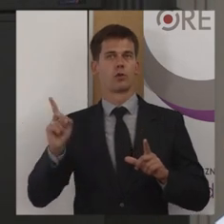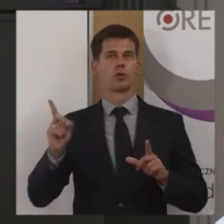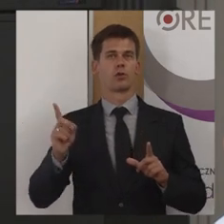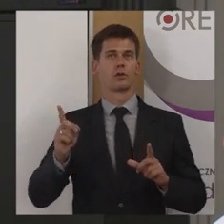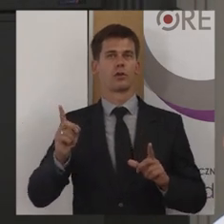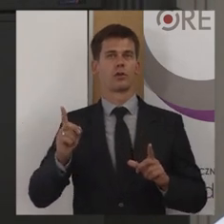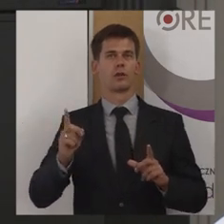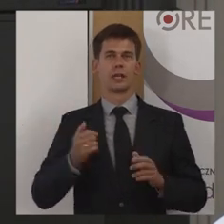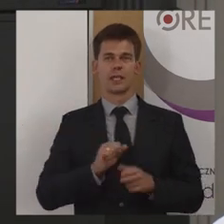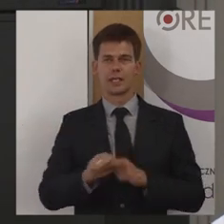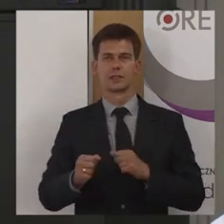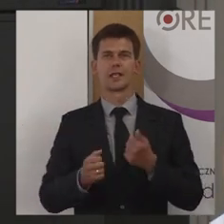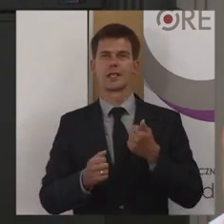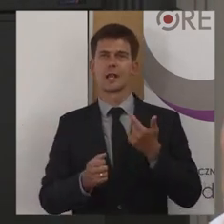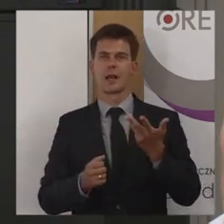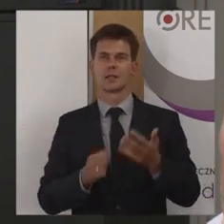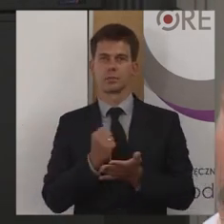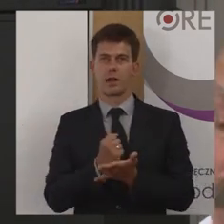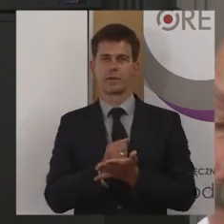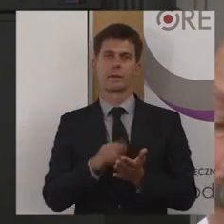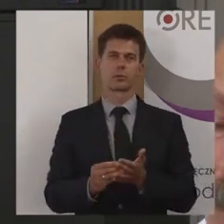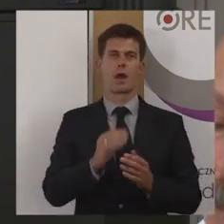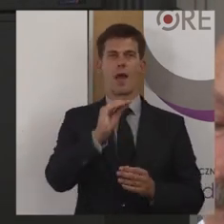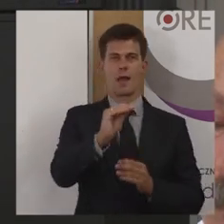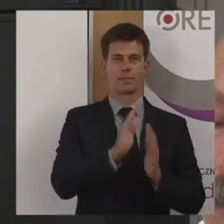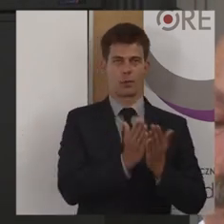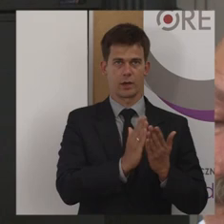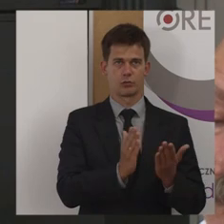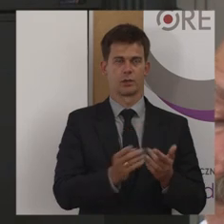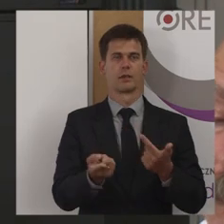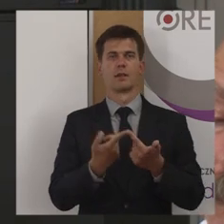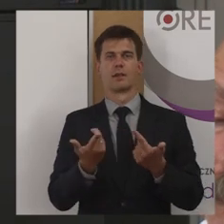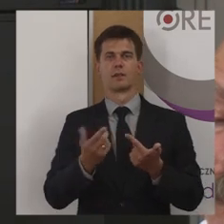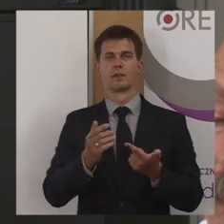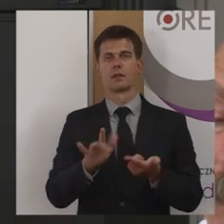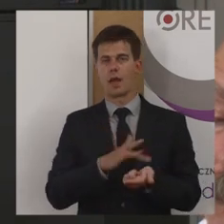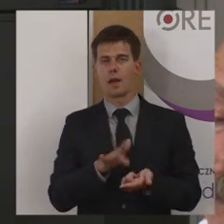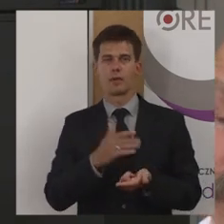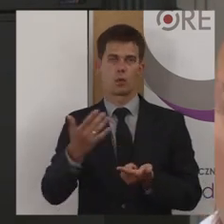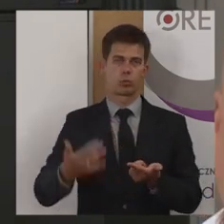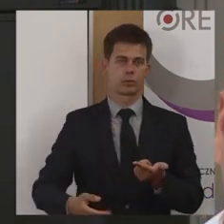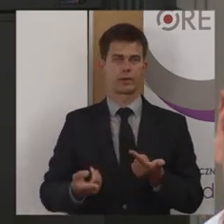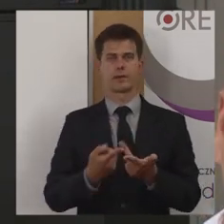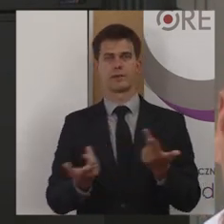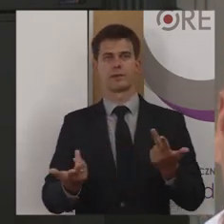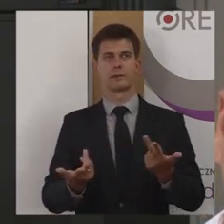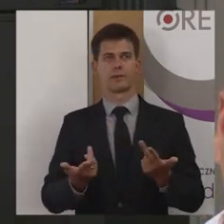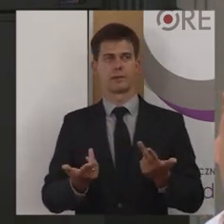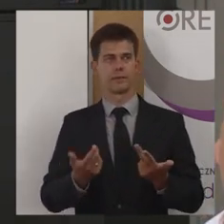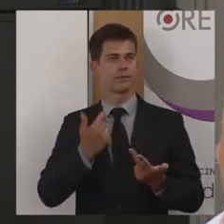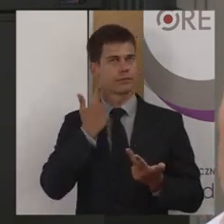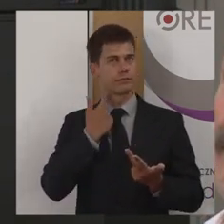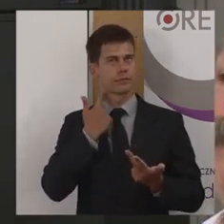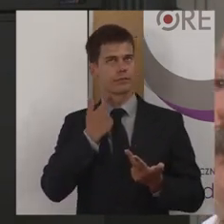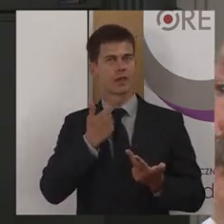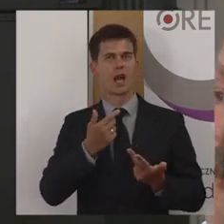jest kilka tych elementów, którym jednym z elementów jest e-podręcznik, jest sprzęt i tak dalej, ale w przypadku